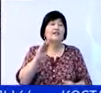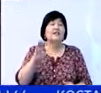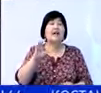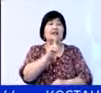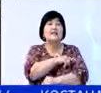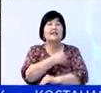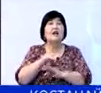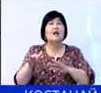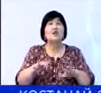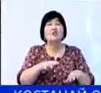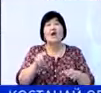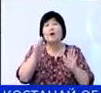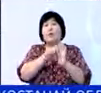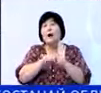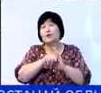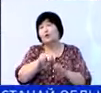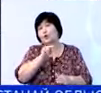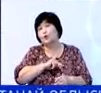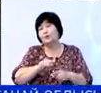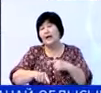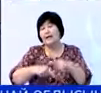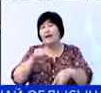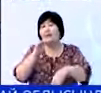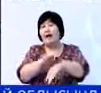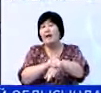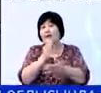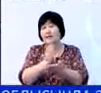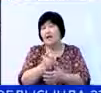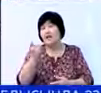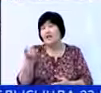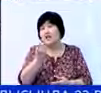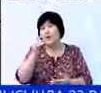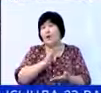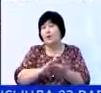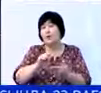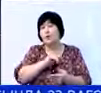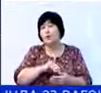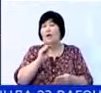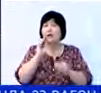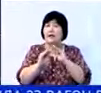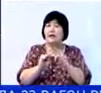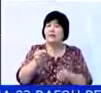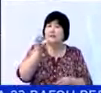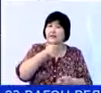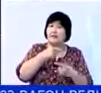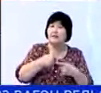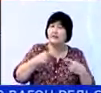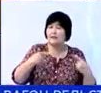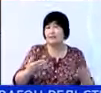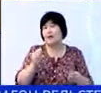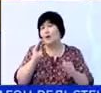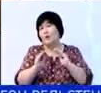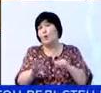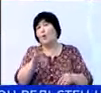фитосанитариялық іс-шаралардан, мониторингтік жұмыстардан кейін анықталады. Химиялық өңдеу жұмыстарына комбат, корвет, даклоприт деген